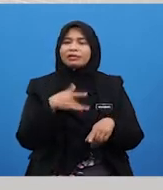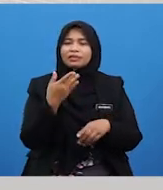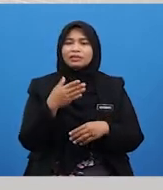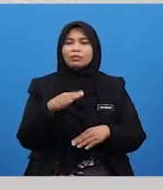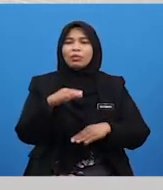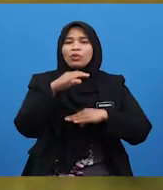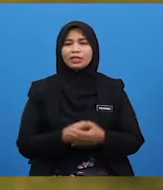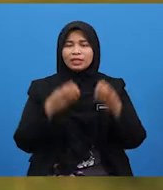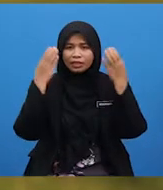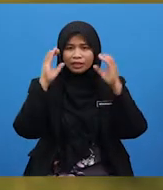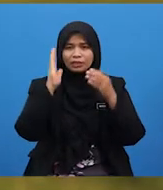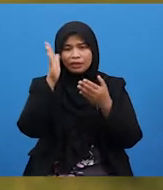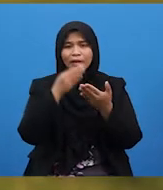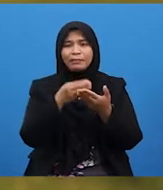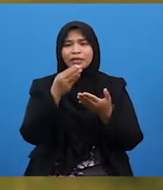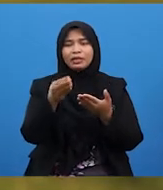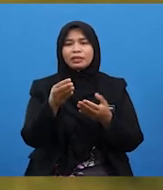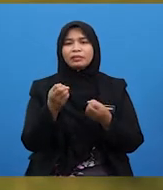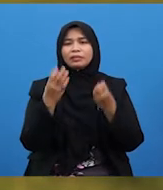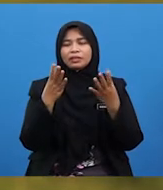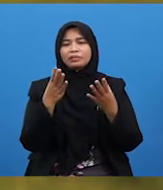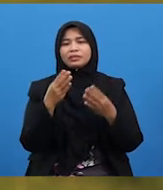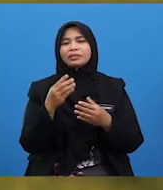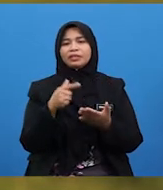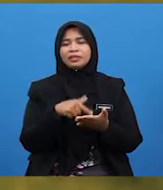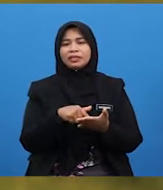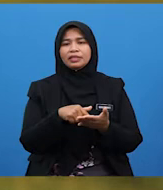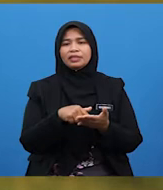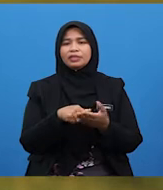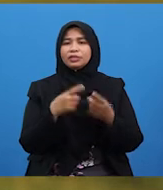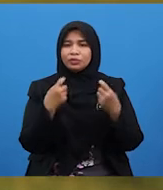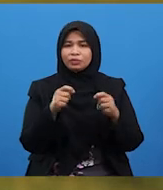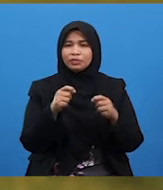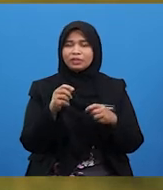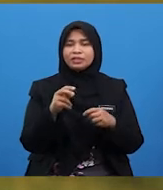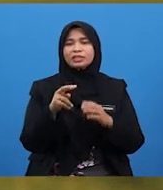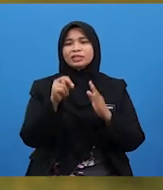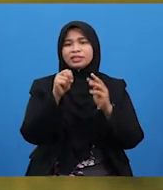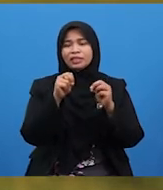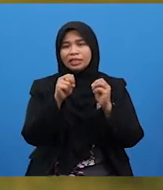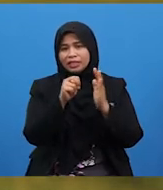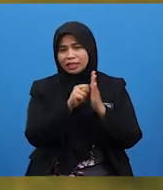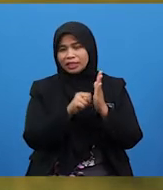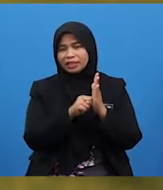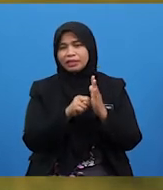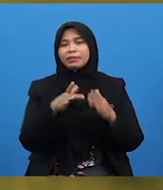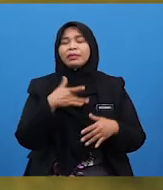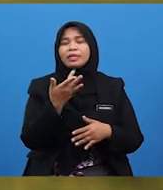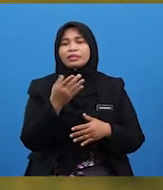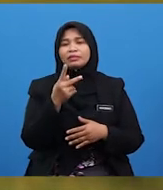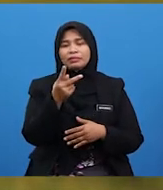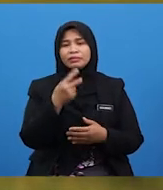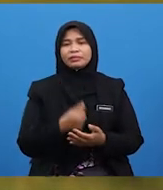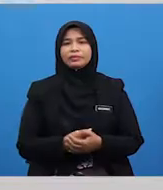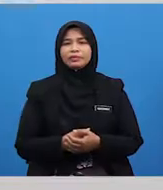hati. Cikgu akan memberi beberapa situasi lagi. Cuba nyatakan perasaan kamu. Boleh? Jom